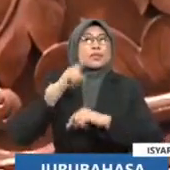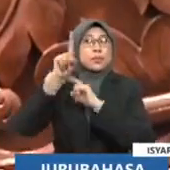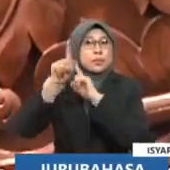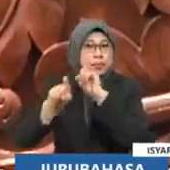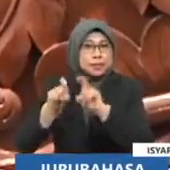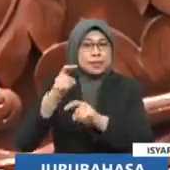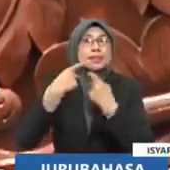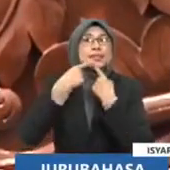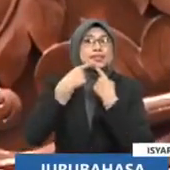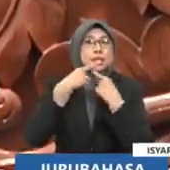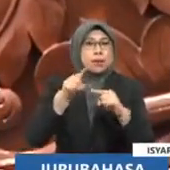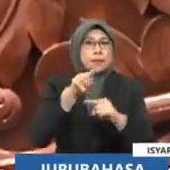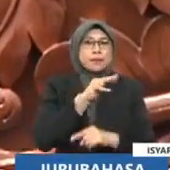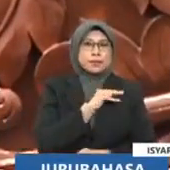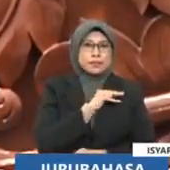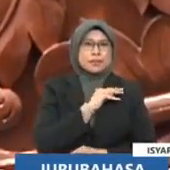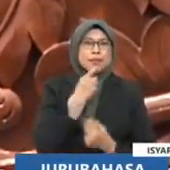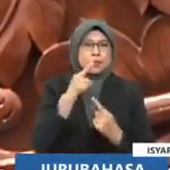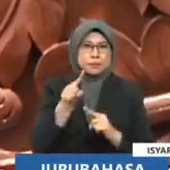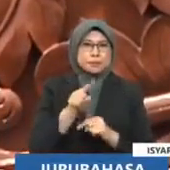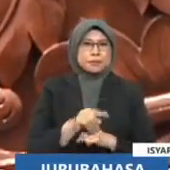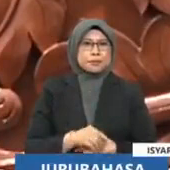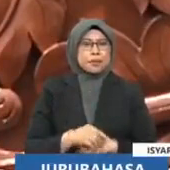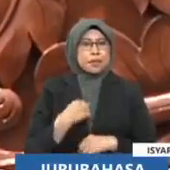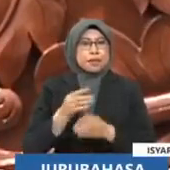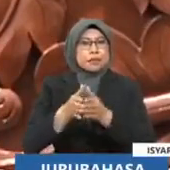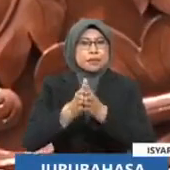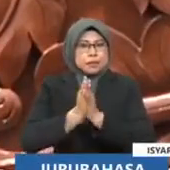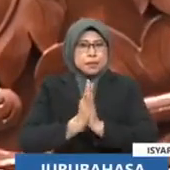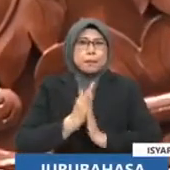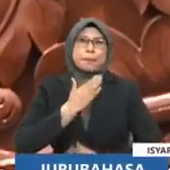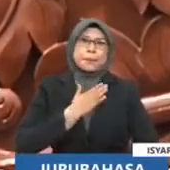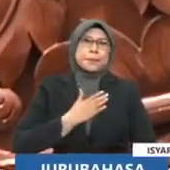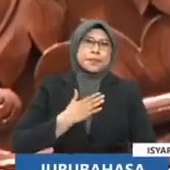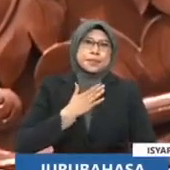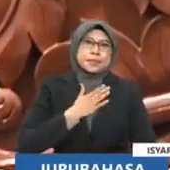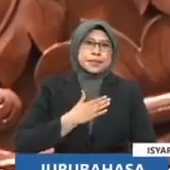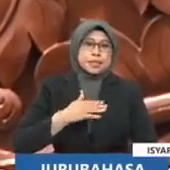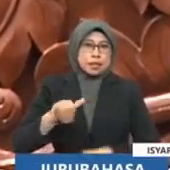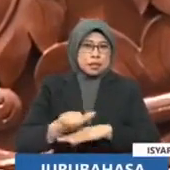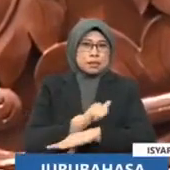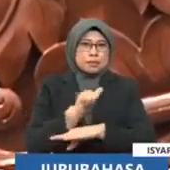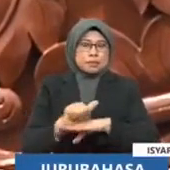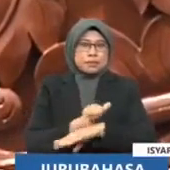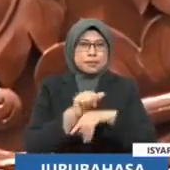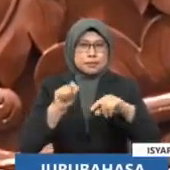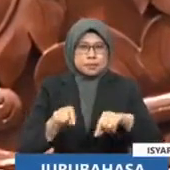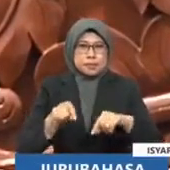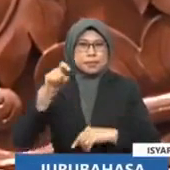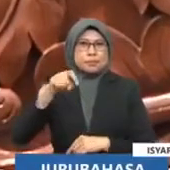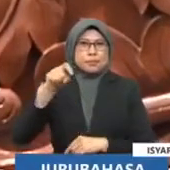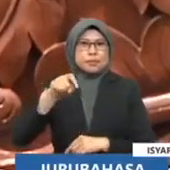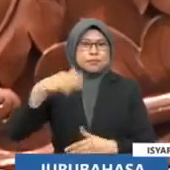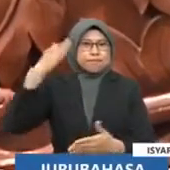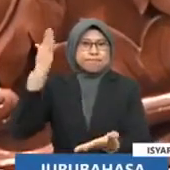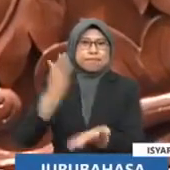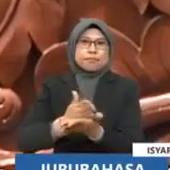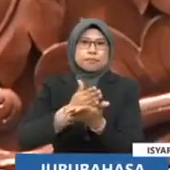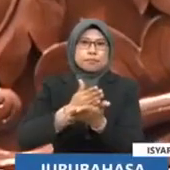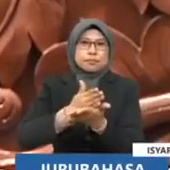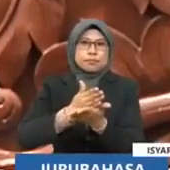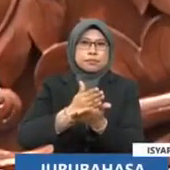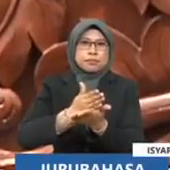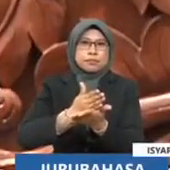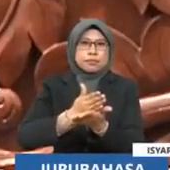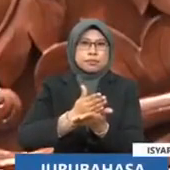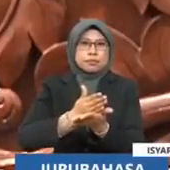waktu pertanyaan dan waktu menteri menjawab jadi sinar minta tolong amalan Nikita kenal hentikan